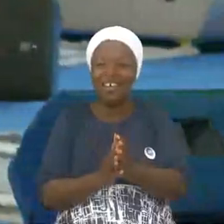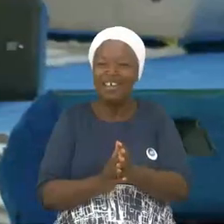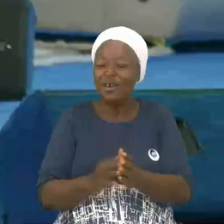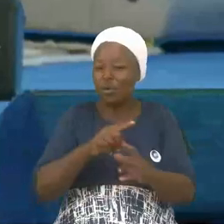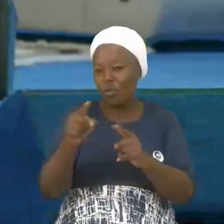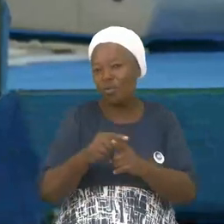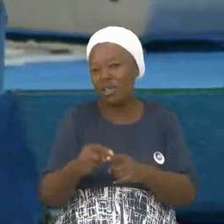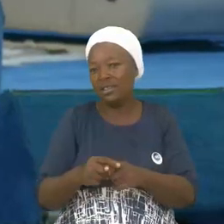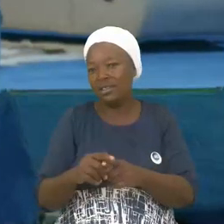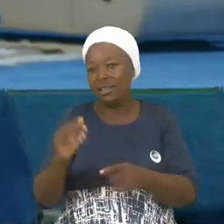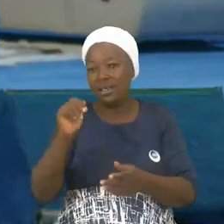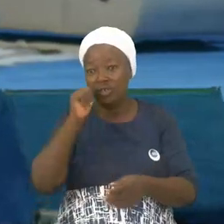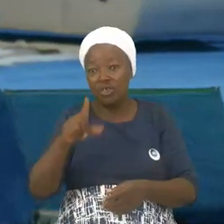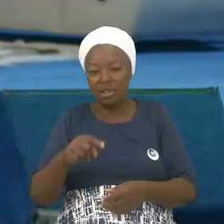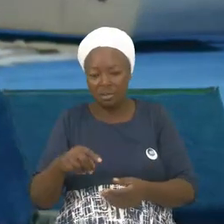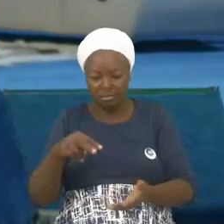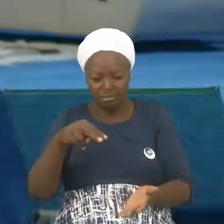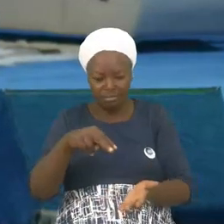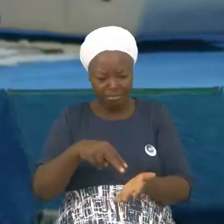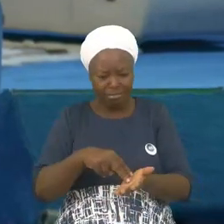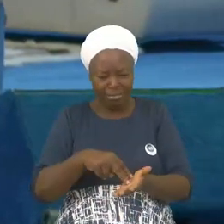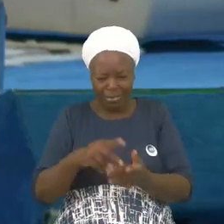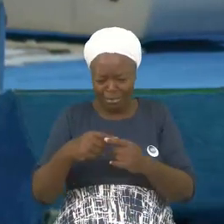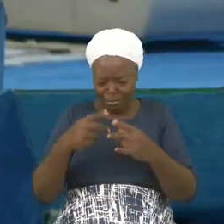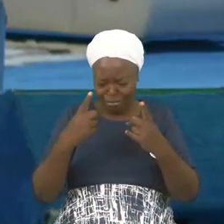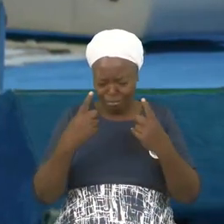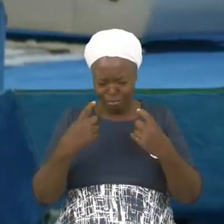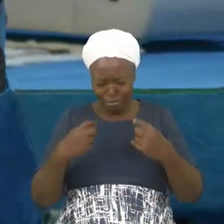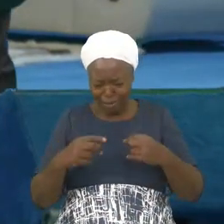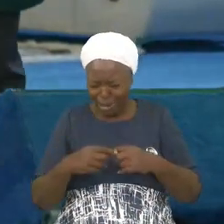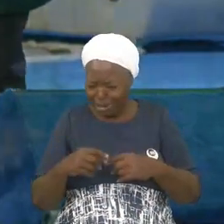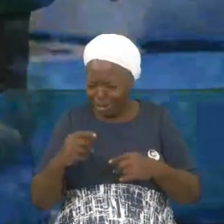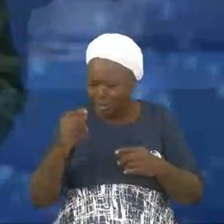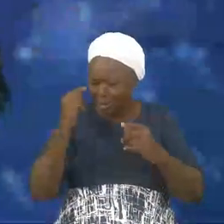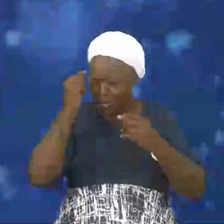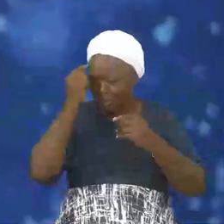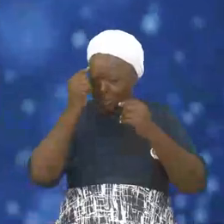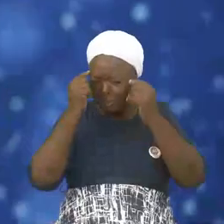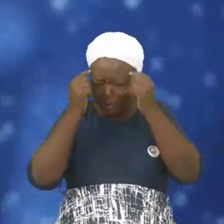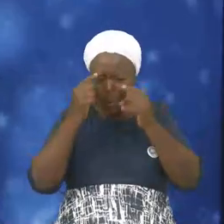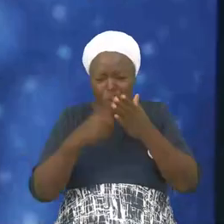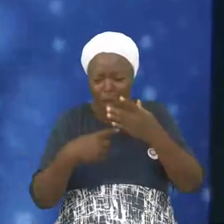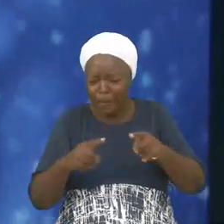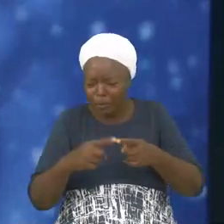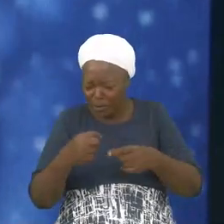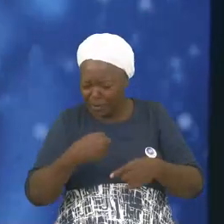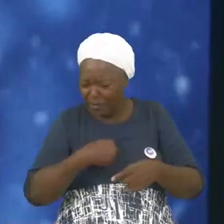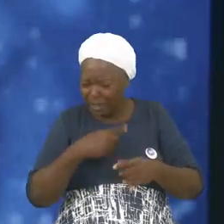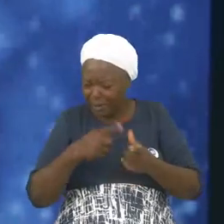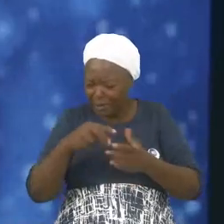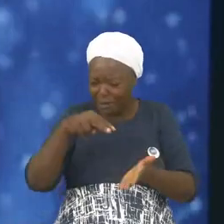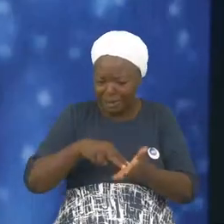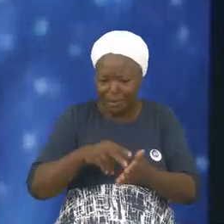Alors, quand elle s'est levée, elle a marché. Je me demandais, qu'est-ce qui se passe? Elle